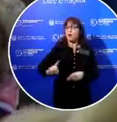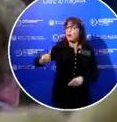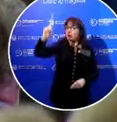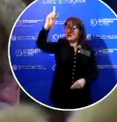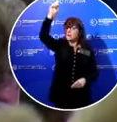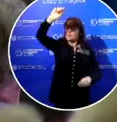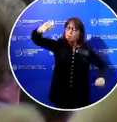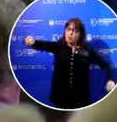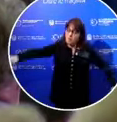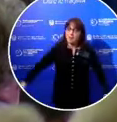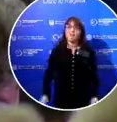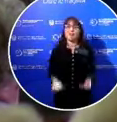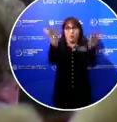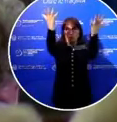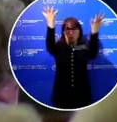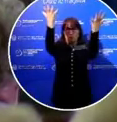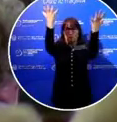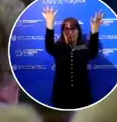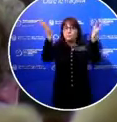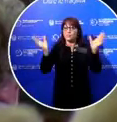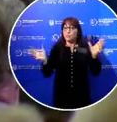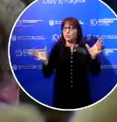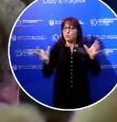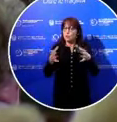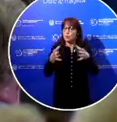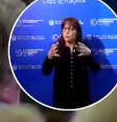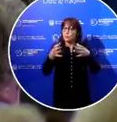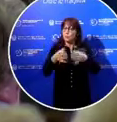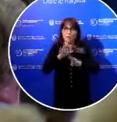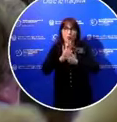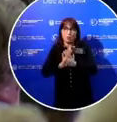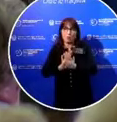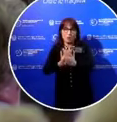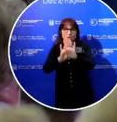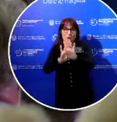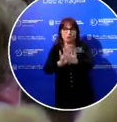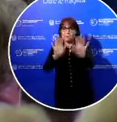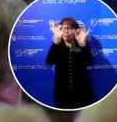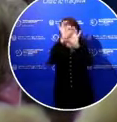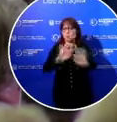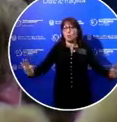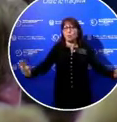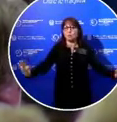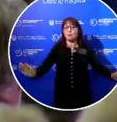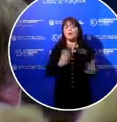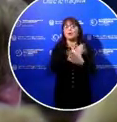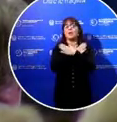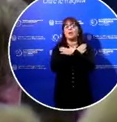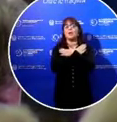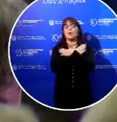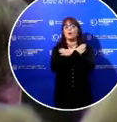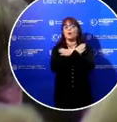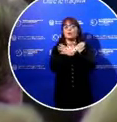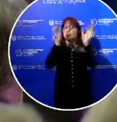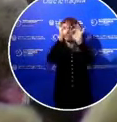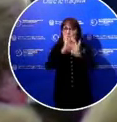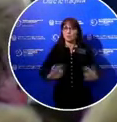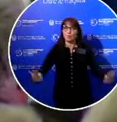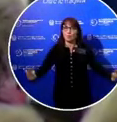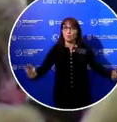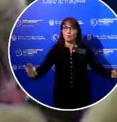Roma, Iddio la creò. Stringiamoci a corte, siam pronti alla